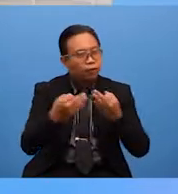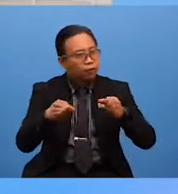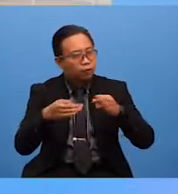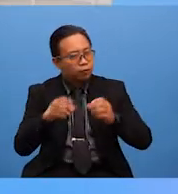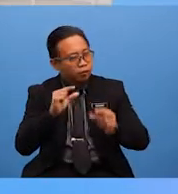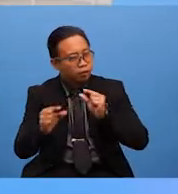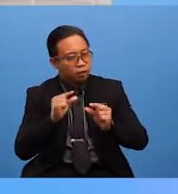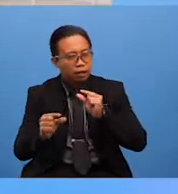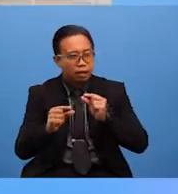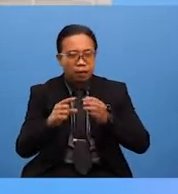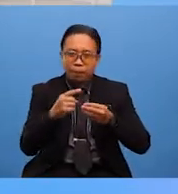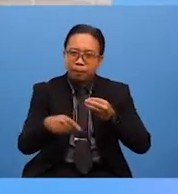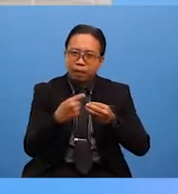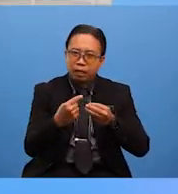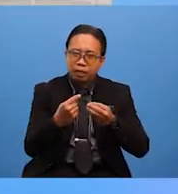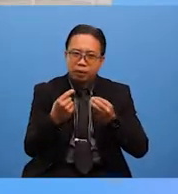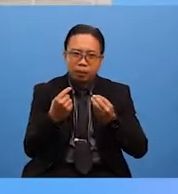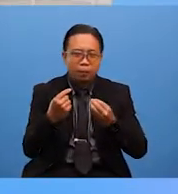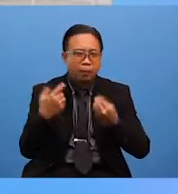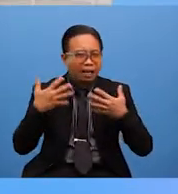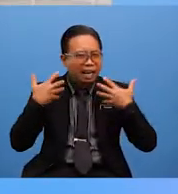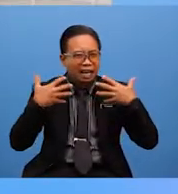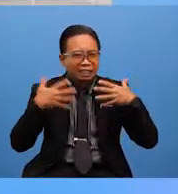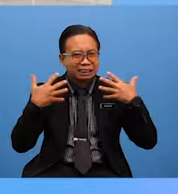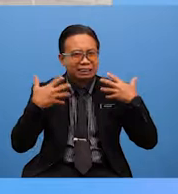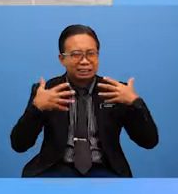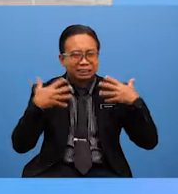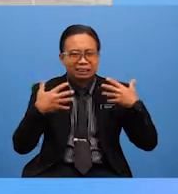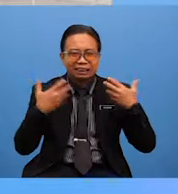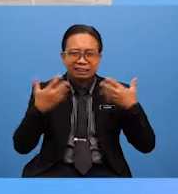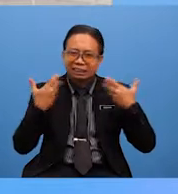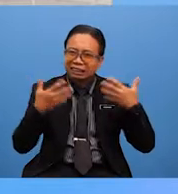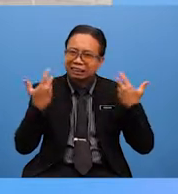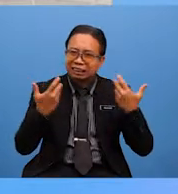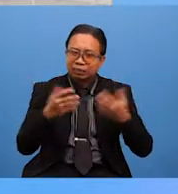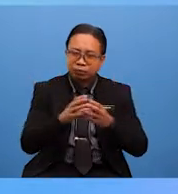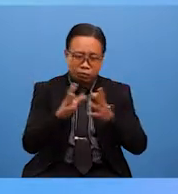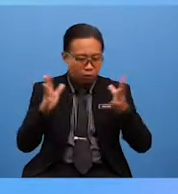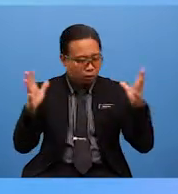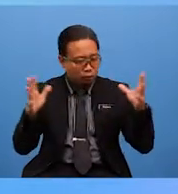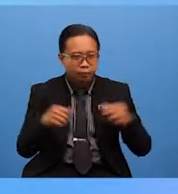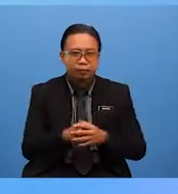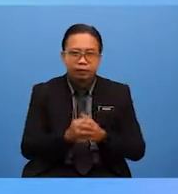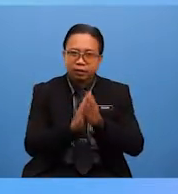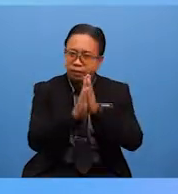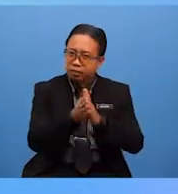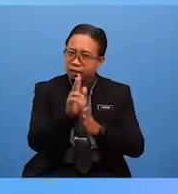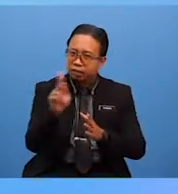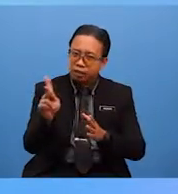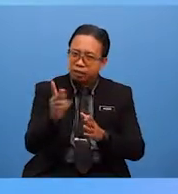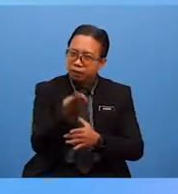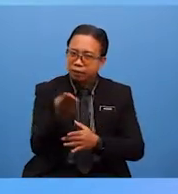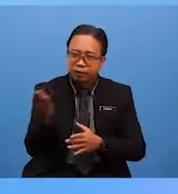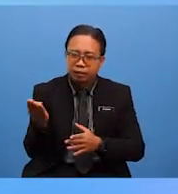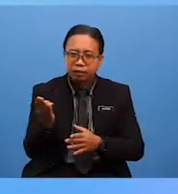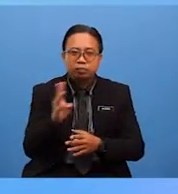apabila dipanaskan benda lem menerima hable dan mengembang ini menjadikan bendali